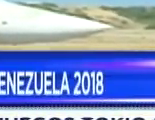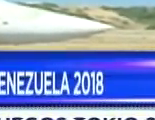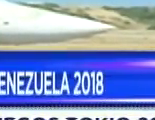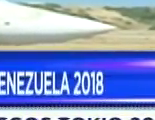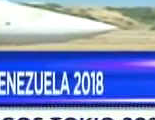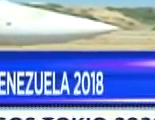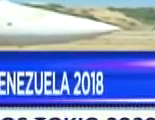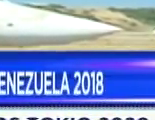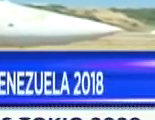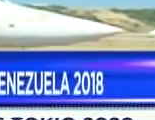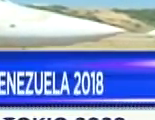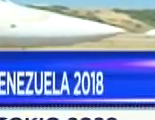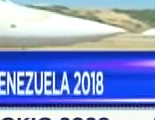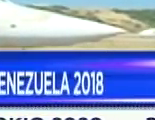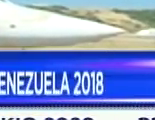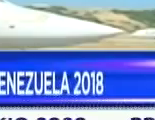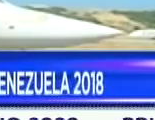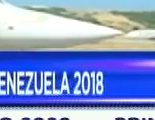Уго Чавеса.